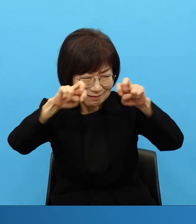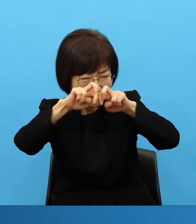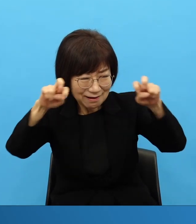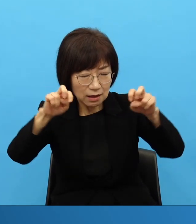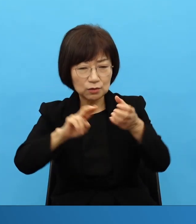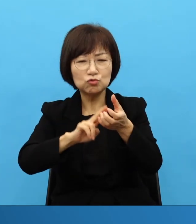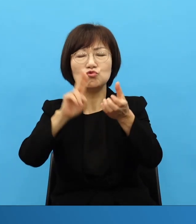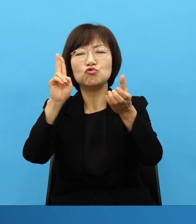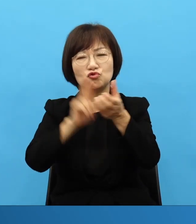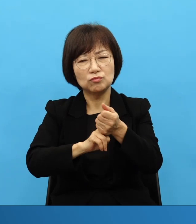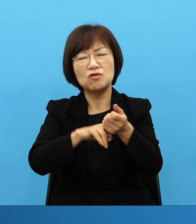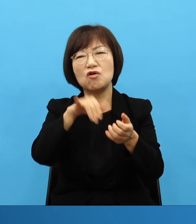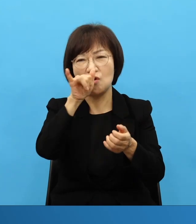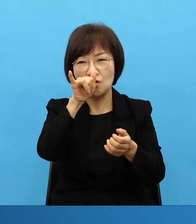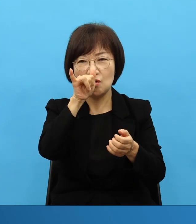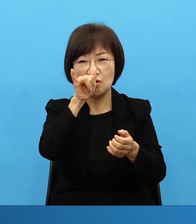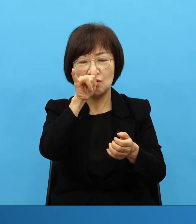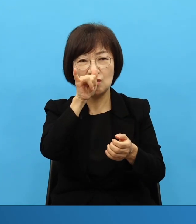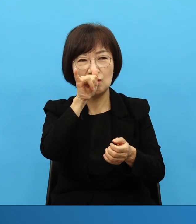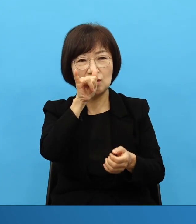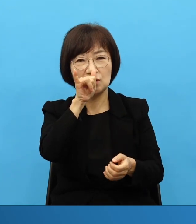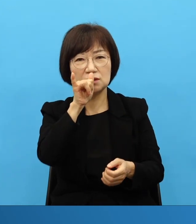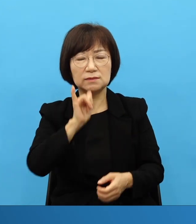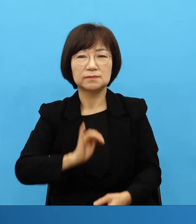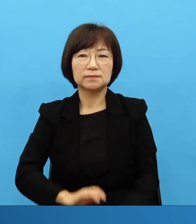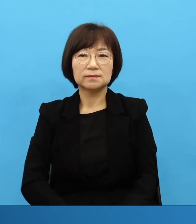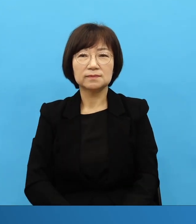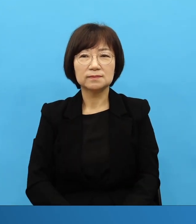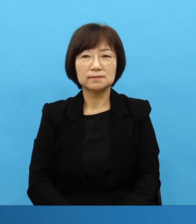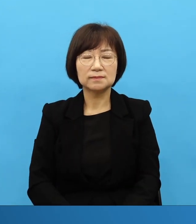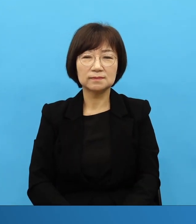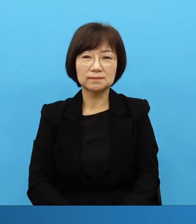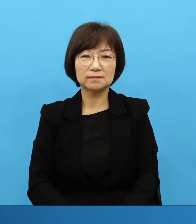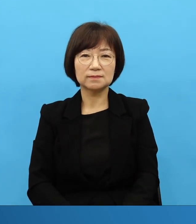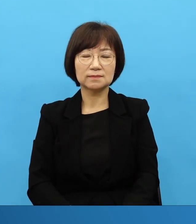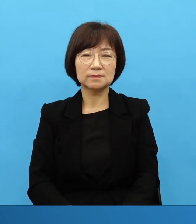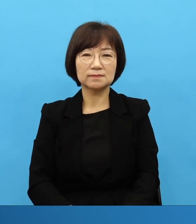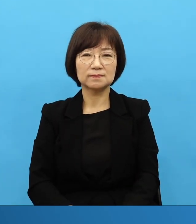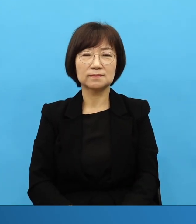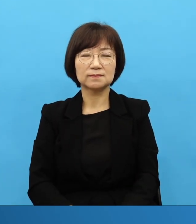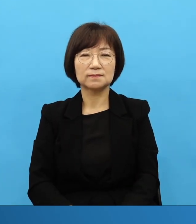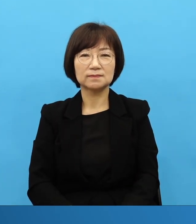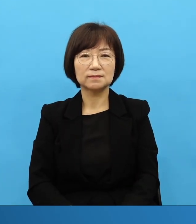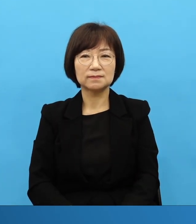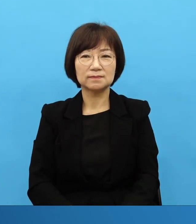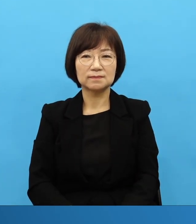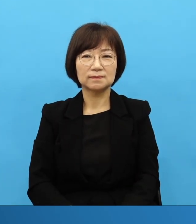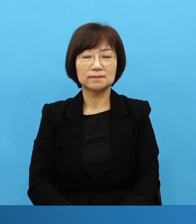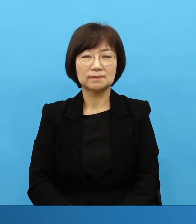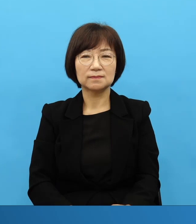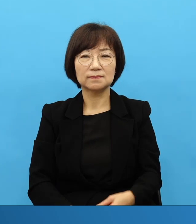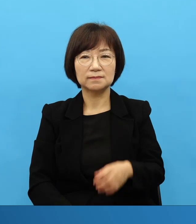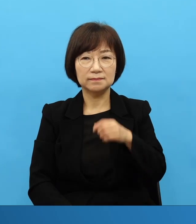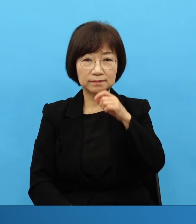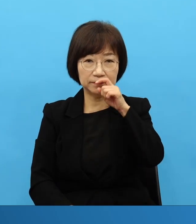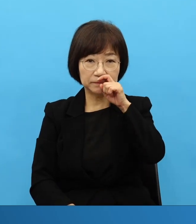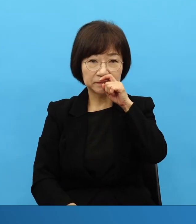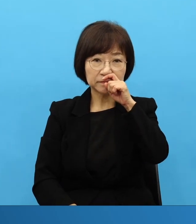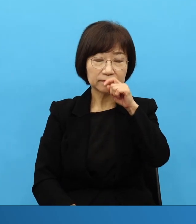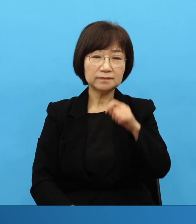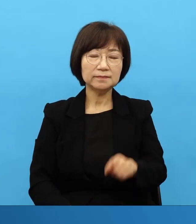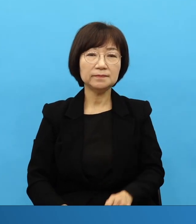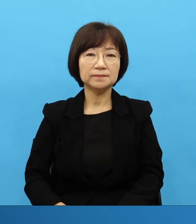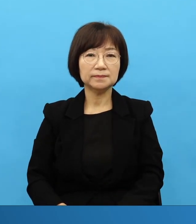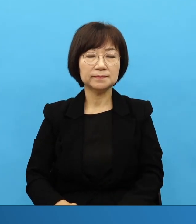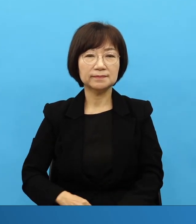못해요, tremendous 사람들은. hidden background that nobody knows of. 그냥 막 겨우 설명하는 게 재앙 이렇게 얘기하고 뭐 망했다 뭐 이런 얘기 아닙니다 And then